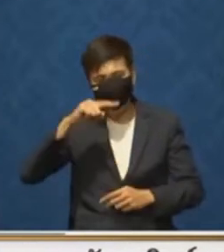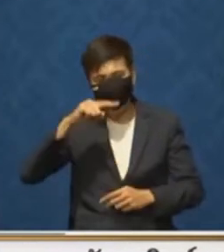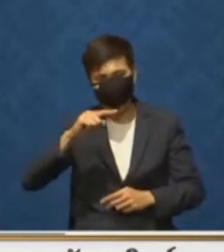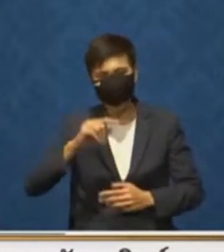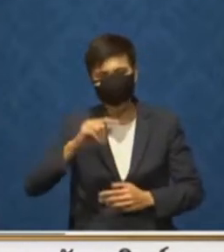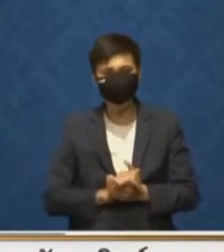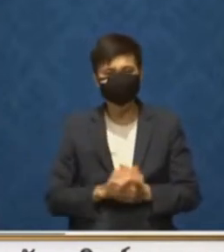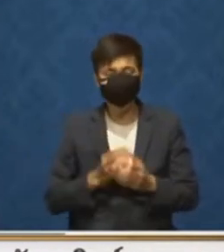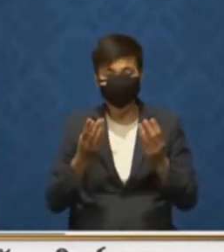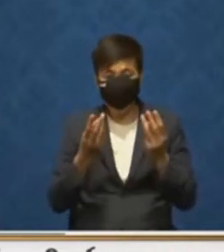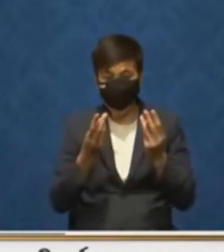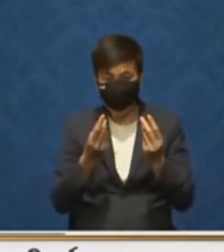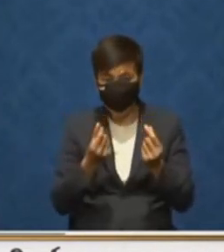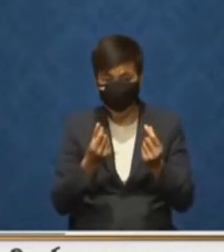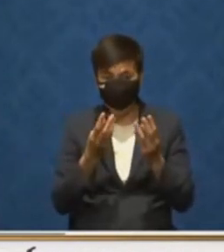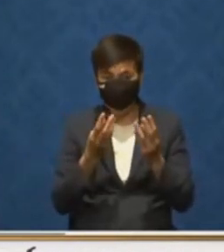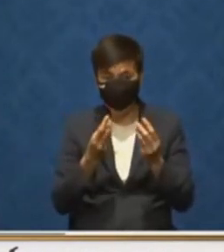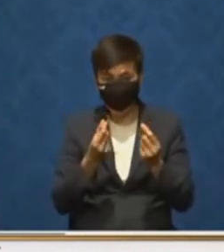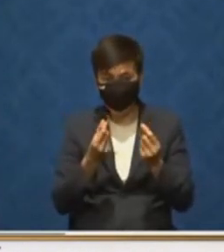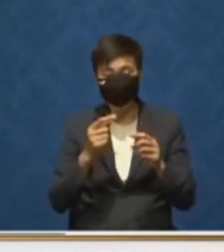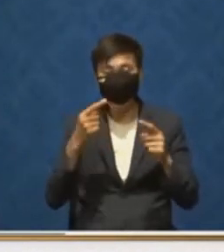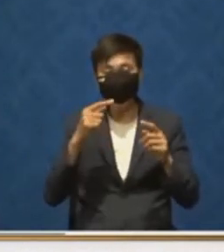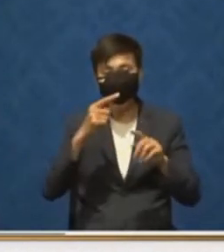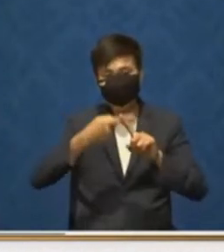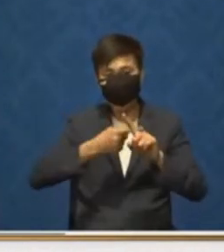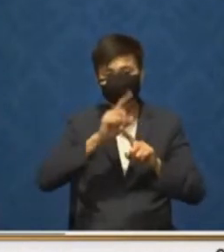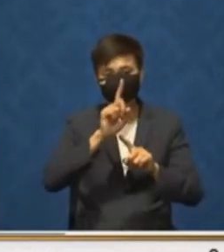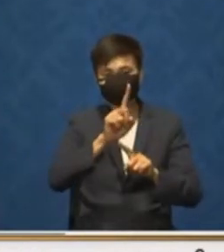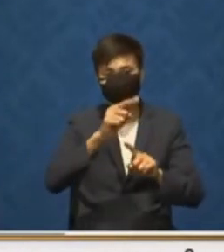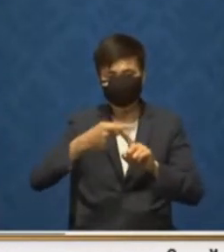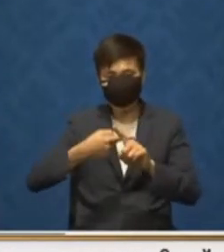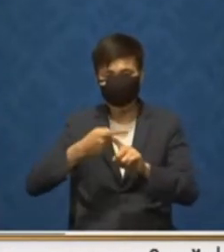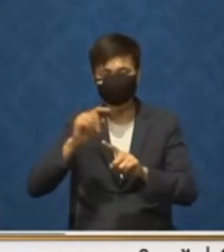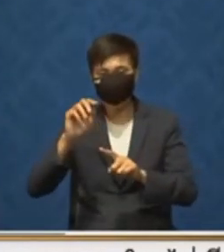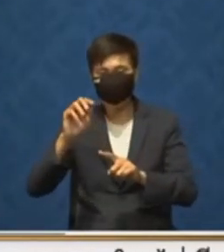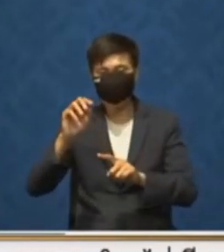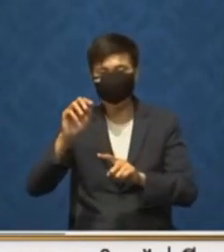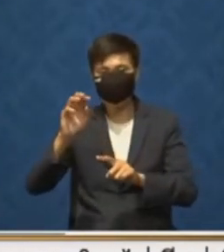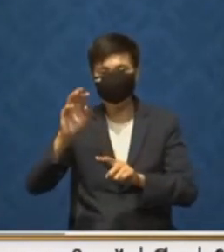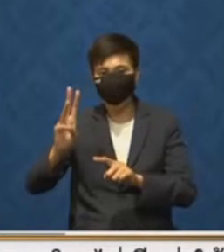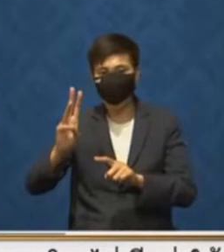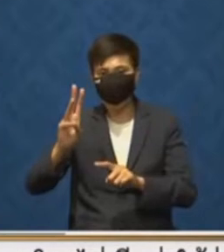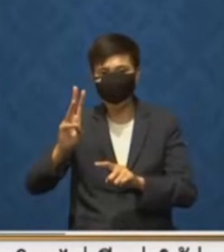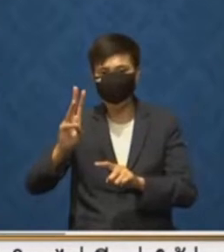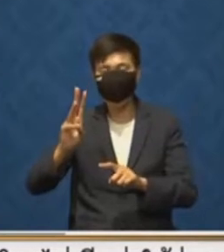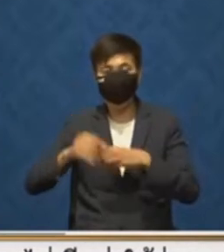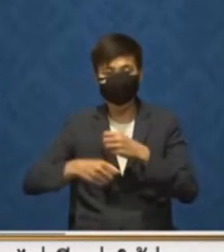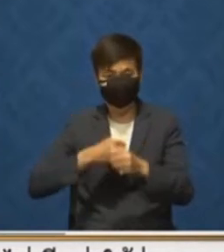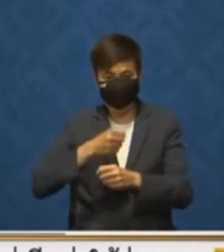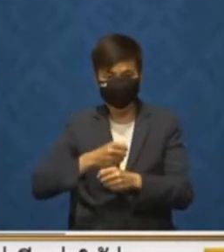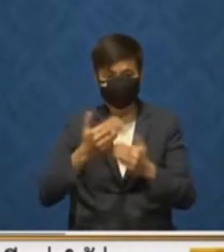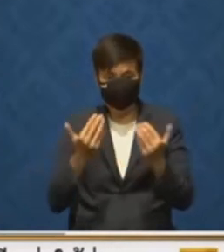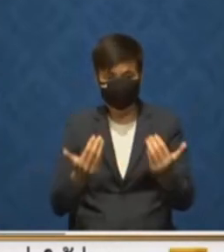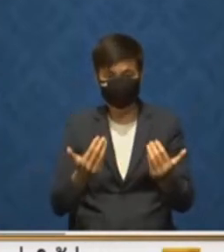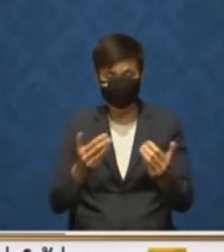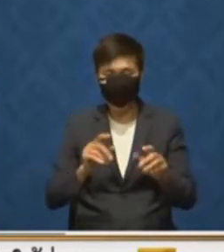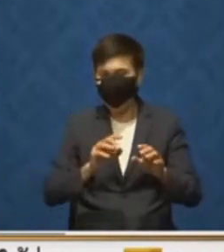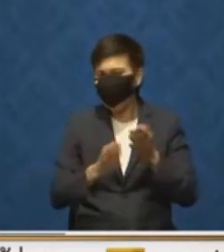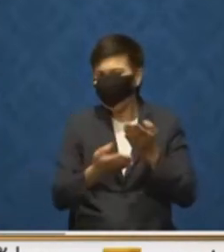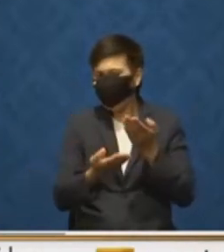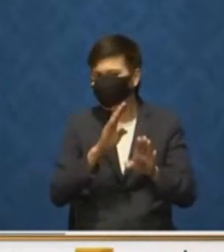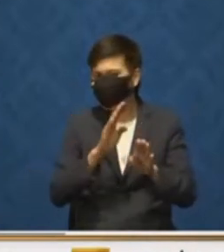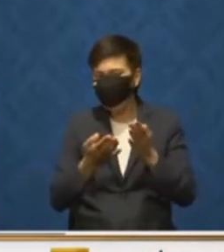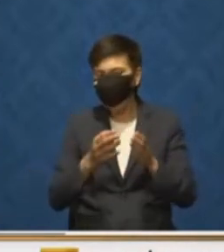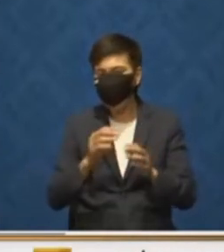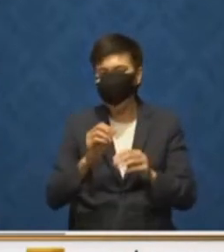เฉพาะเดือนมกราคมถึงมิถุนายนปีนี้เปรียบเทียบกับปีที่แล้วทั้งปี